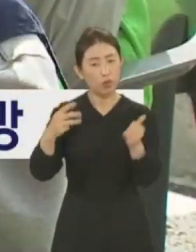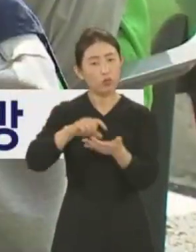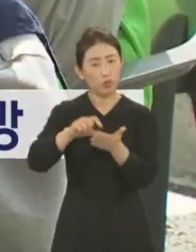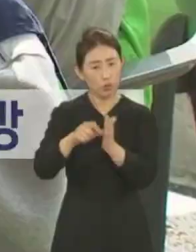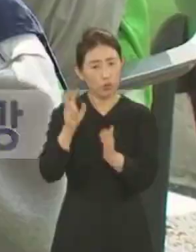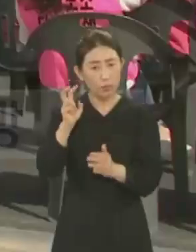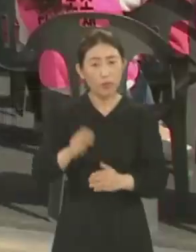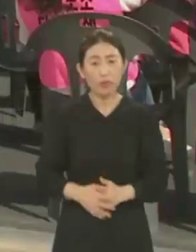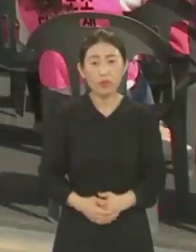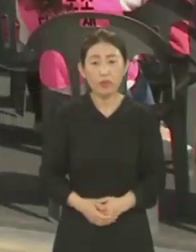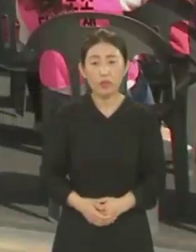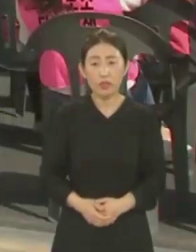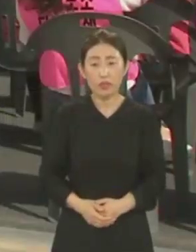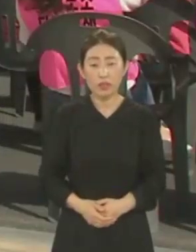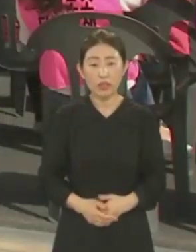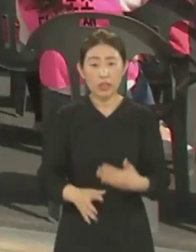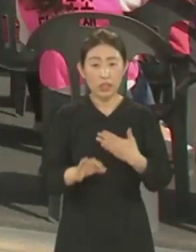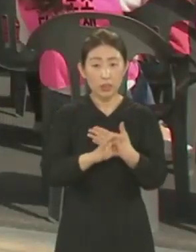비정규직